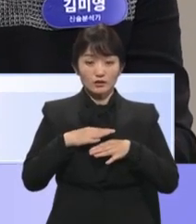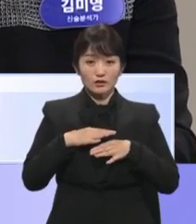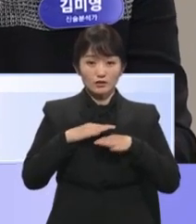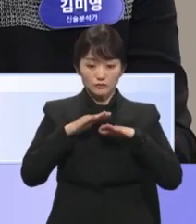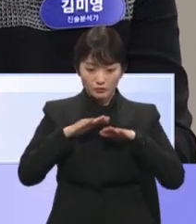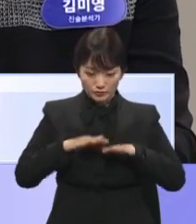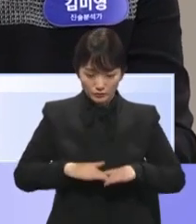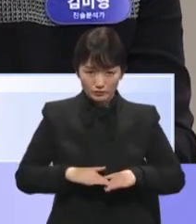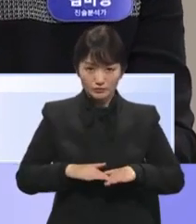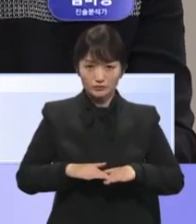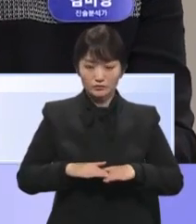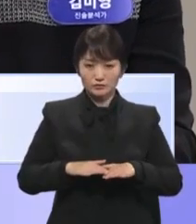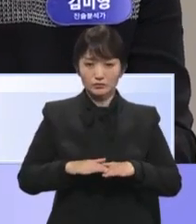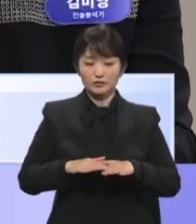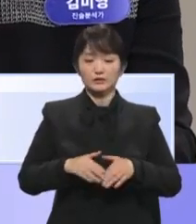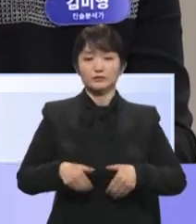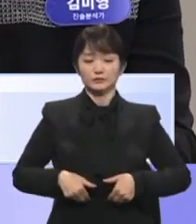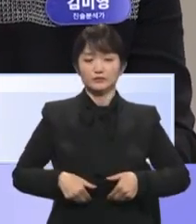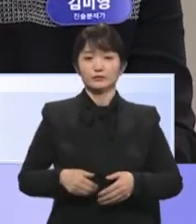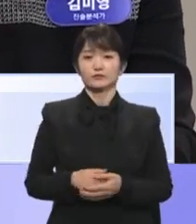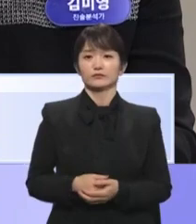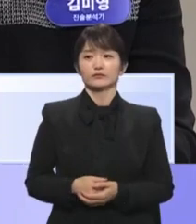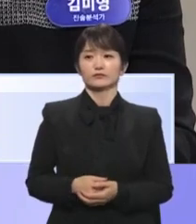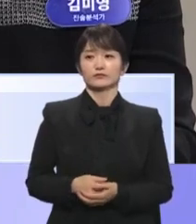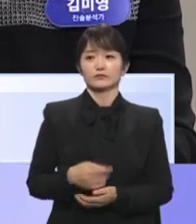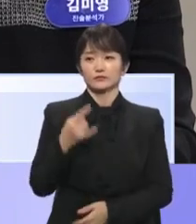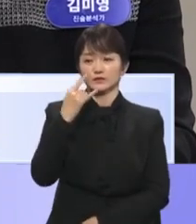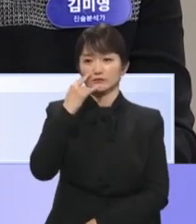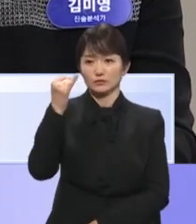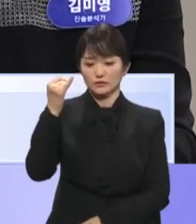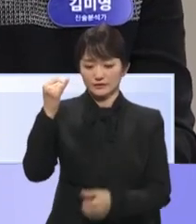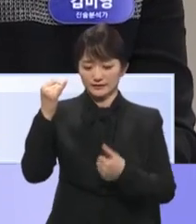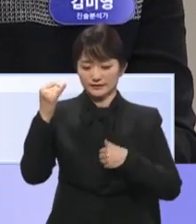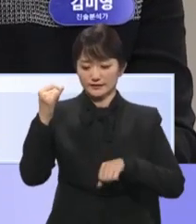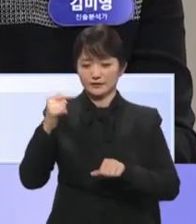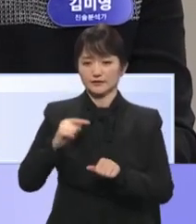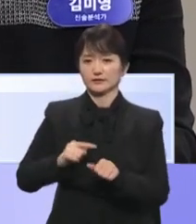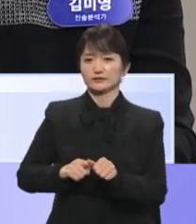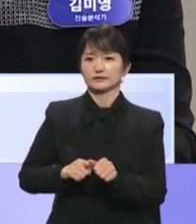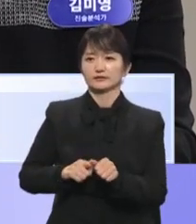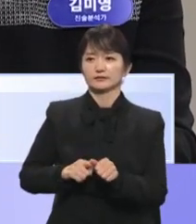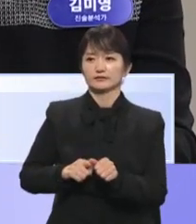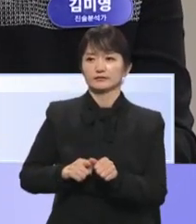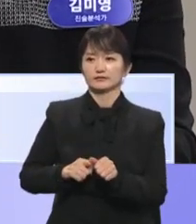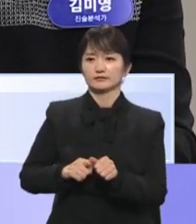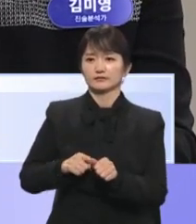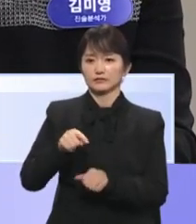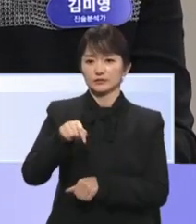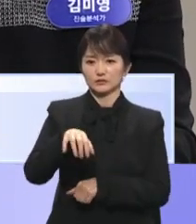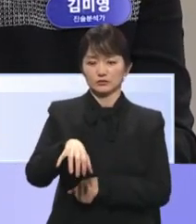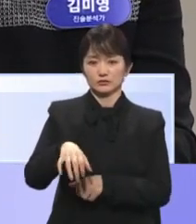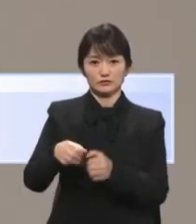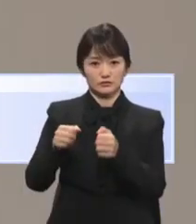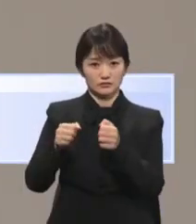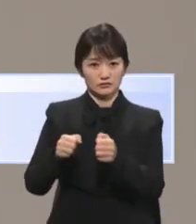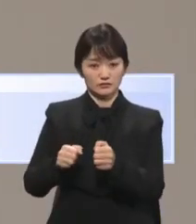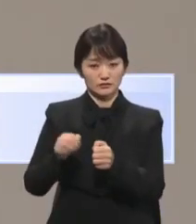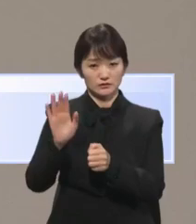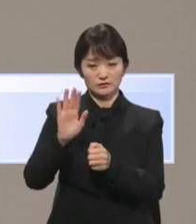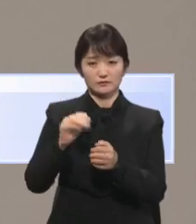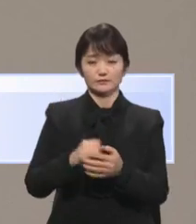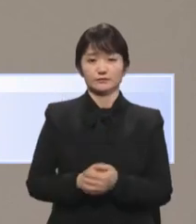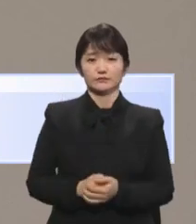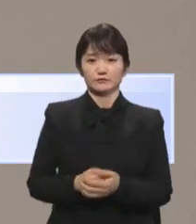또한 경우는이 학부모의 자녀입니다이 학부모의 자녀는 여기엔 없었겠지만 결과적으로